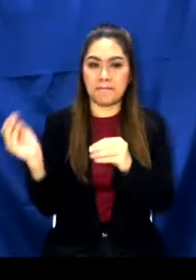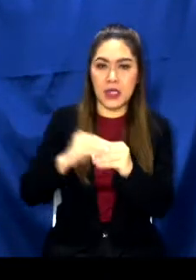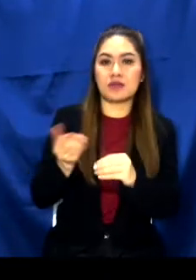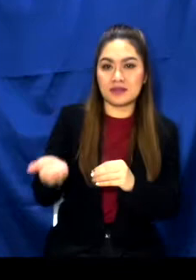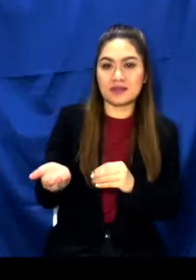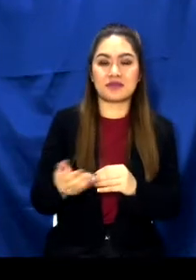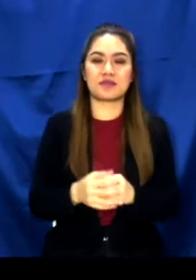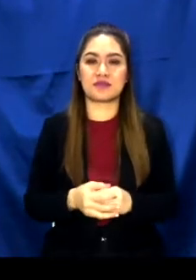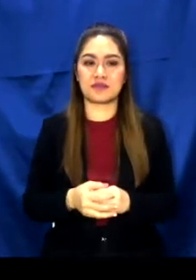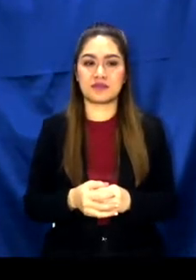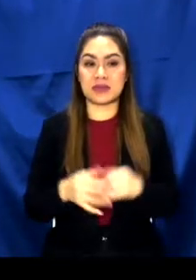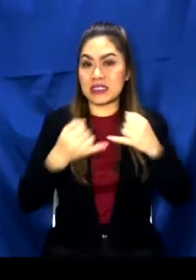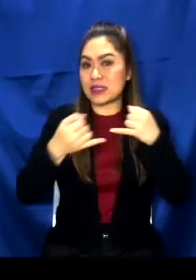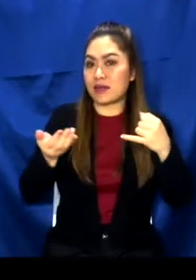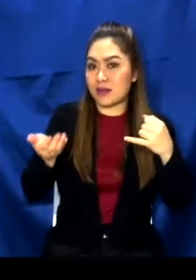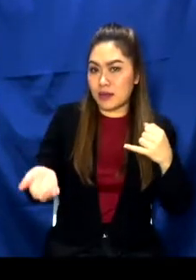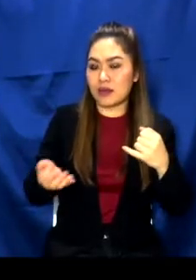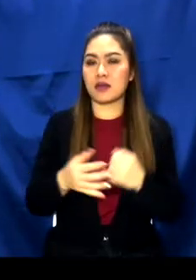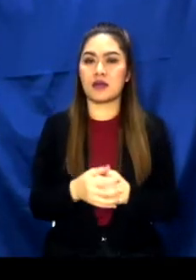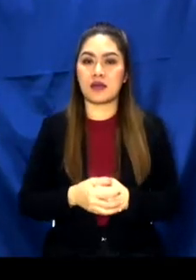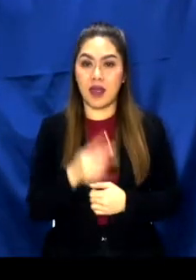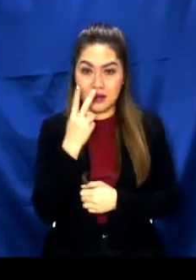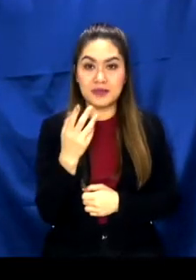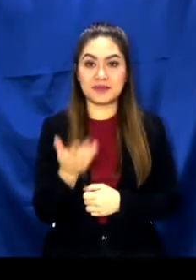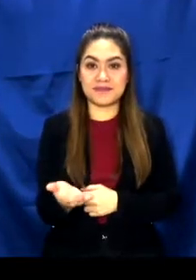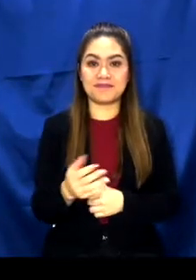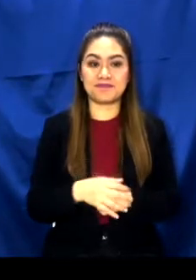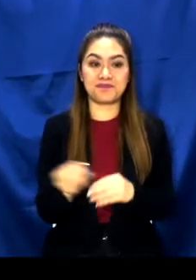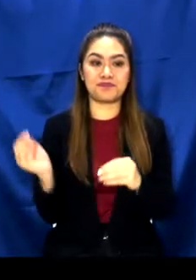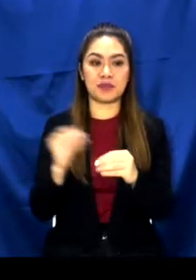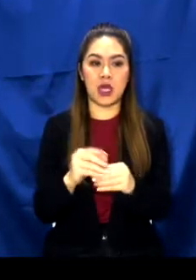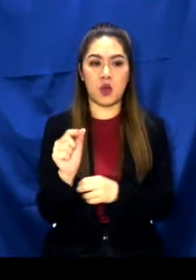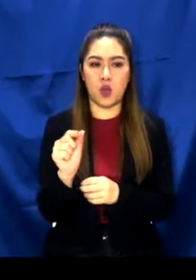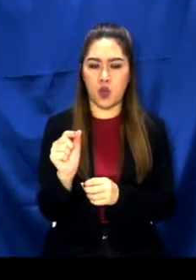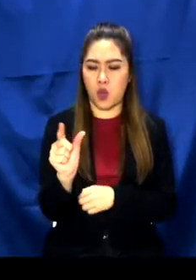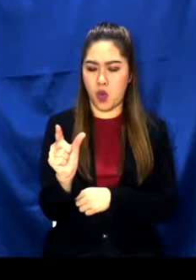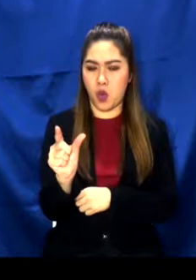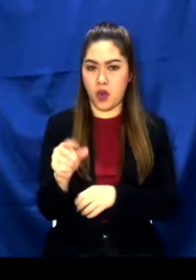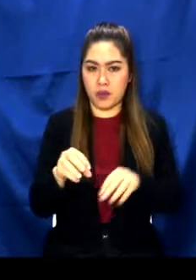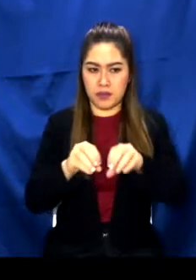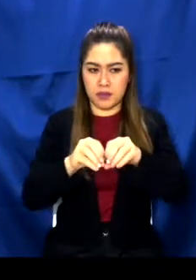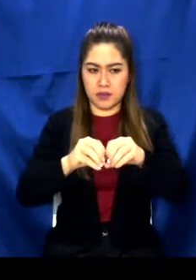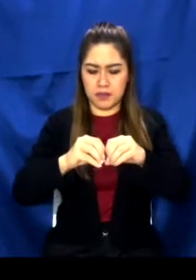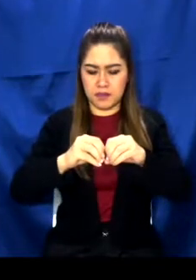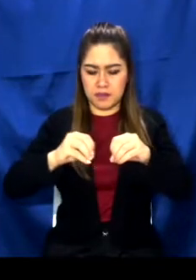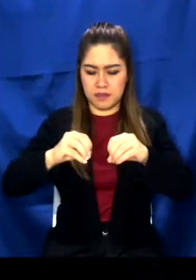ตรงเส้นตรงนี้เห็นไหมพอเราเพิ่มให้มันใหญ่ขึ้น ความห่างตรงนี้มันก็เริ่มใ